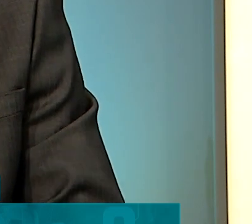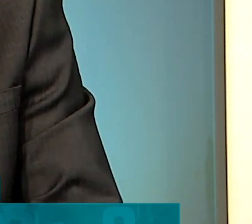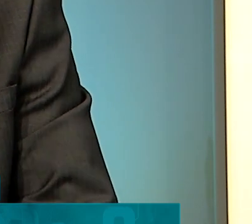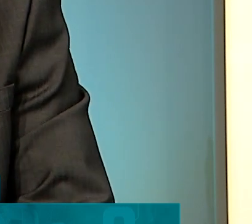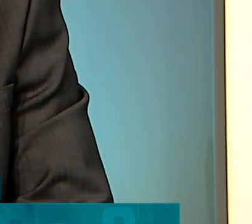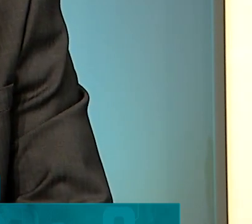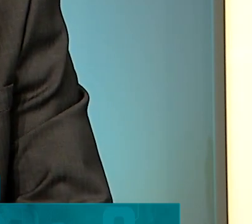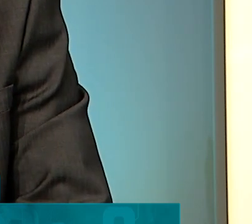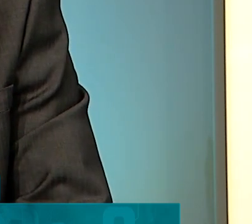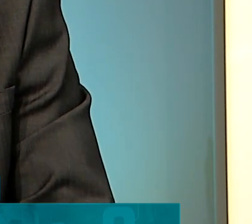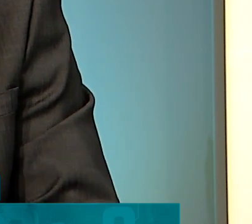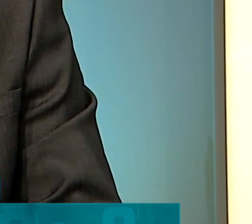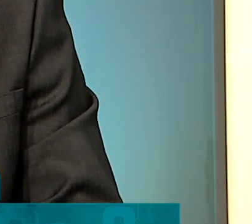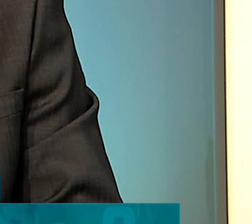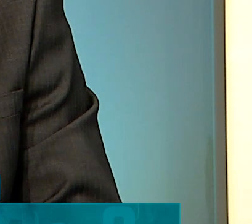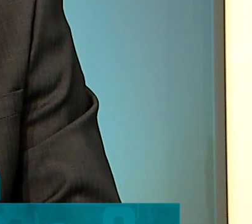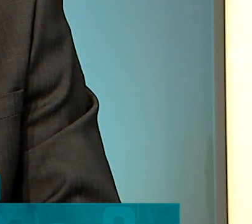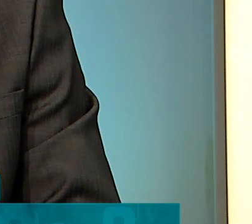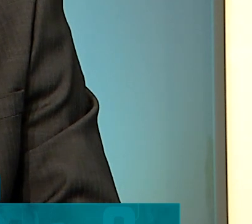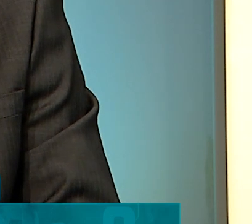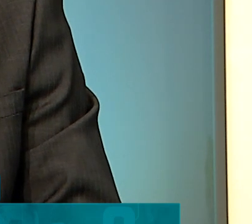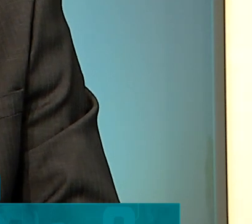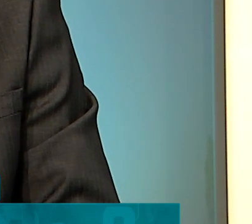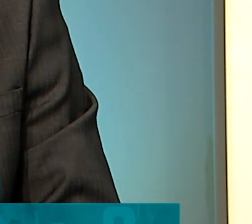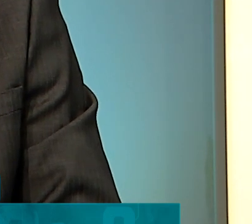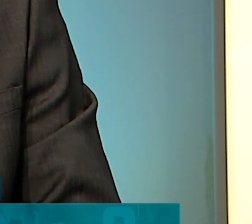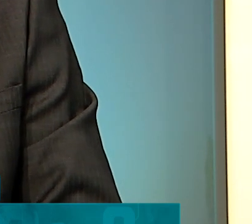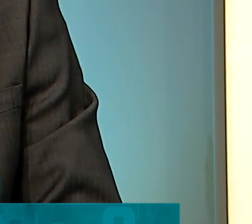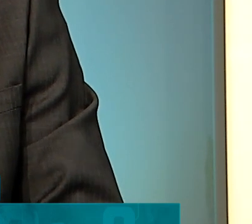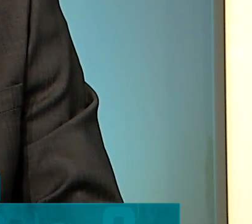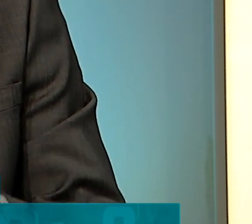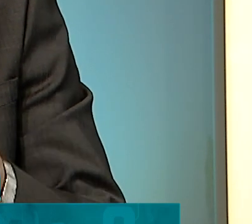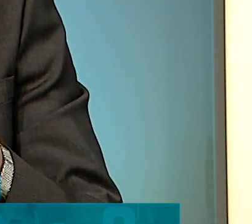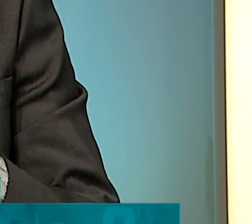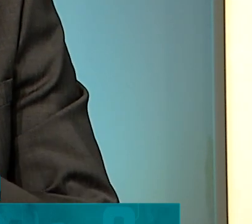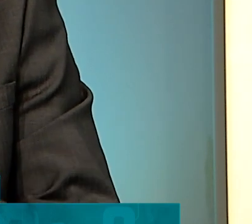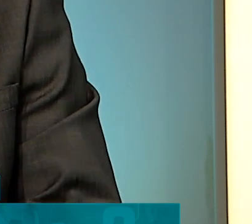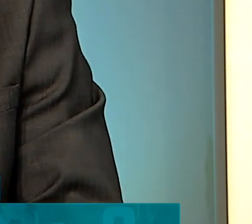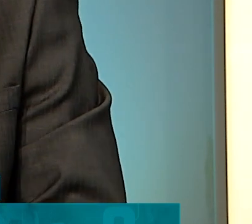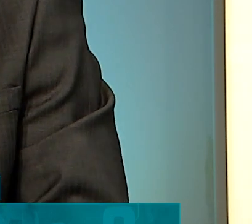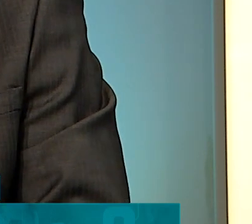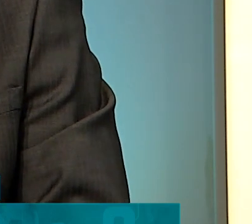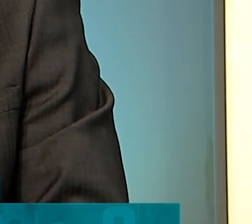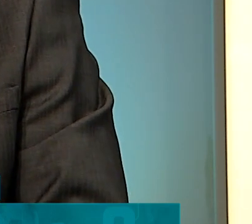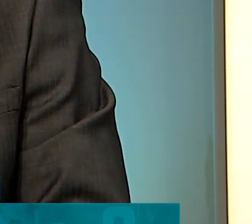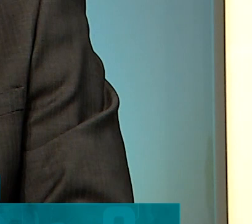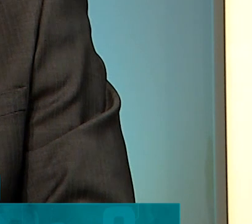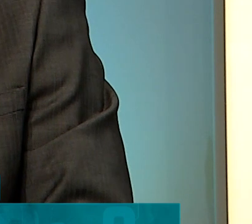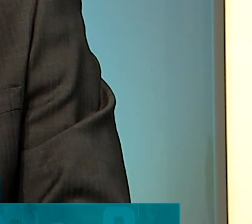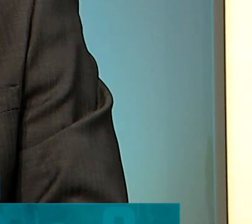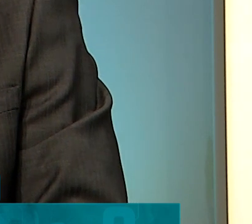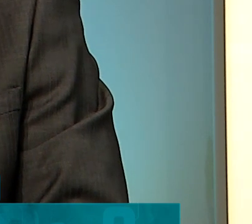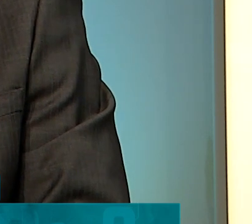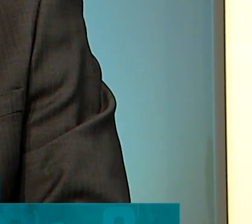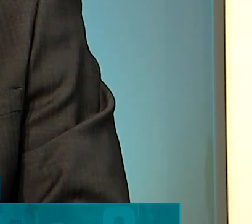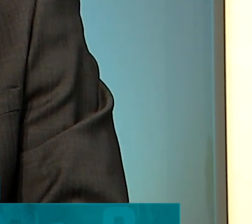istiğfar ettikleri vakitte de Allah onların günahlarını bağışlar herkesin bildiği kısa bir hadis ve el-hac çözme vurur